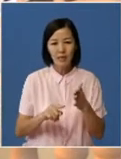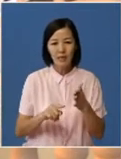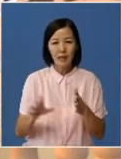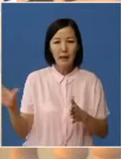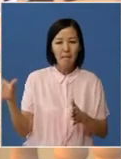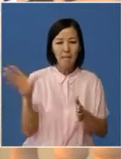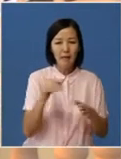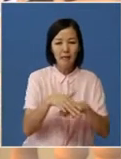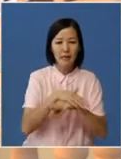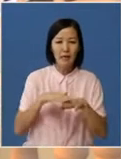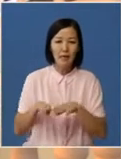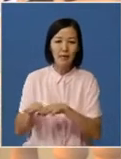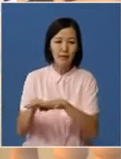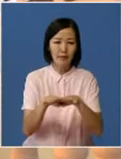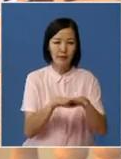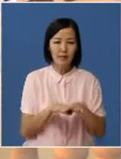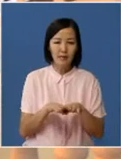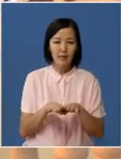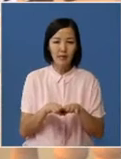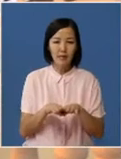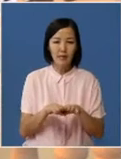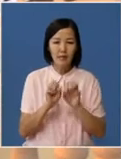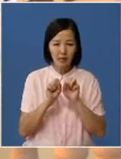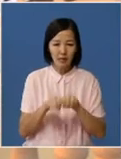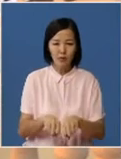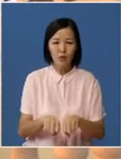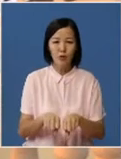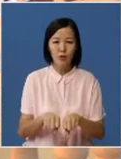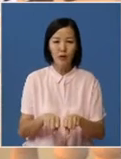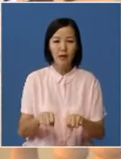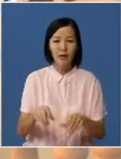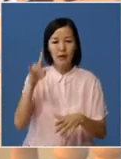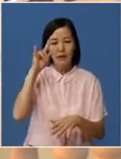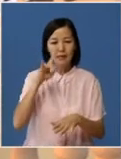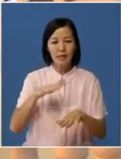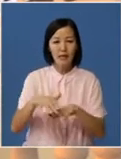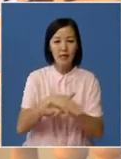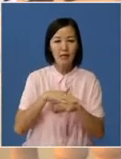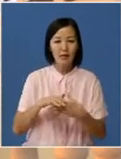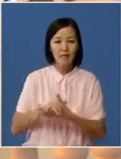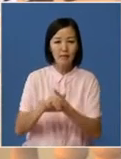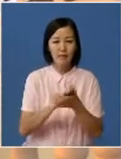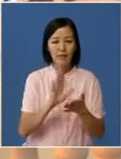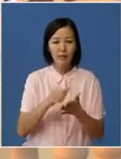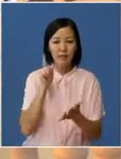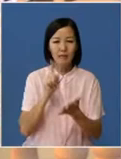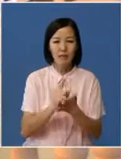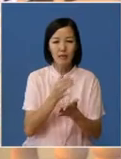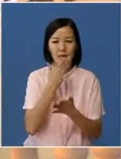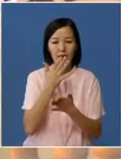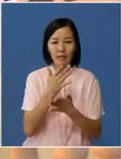бәрі бөлінбейді және тең құқылы. Осыған орай бізде Қазақстан халқы ассамблеясының ең басты міндеті сол